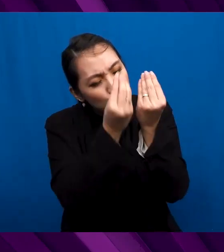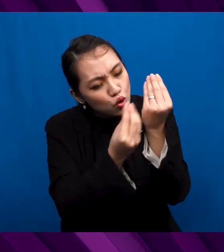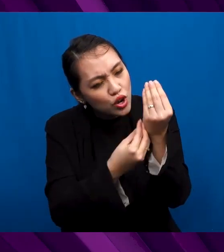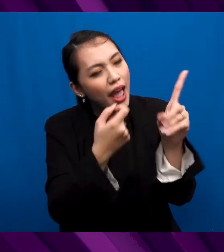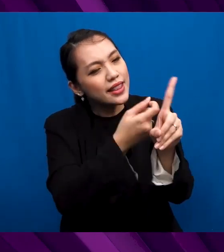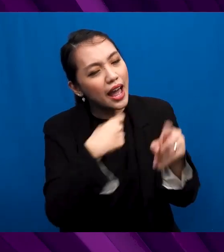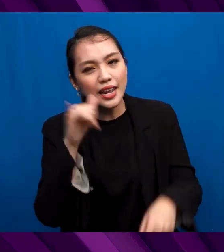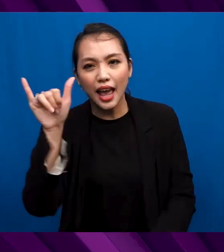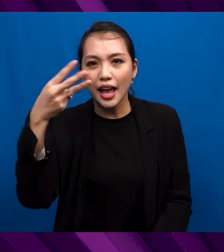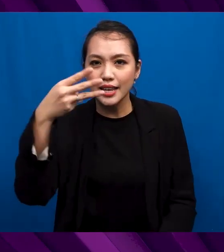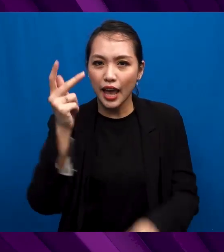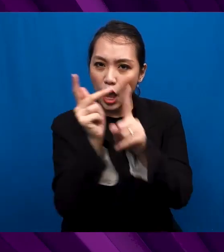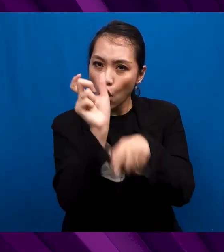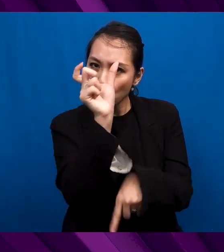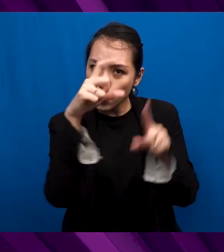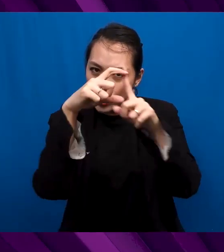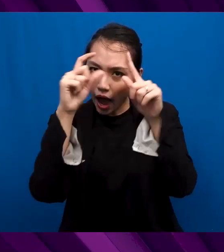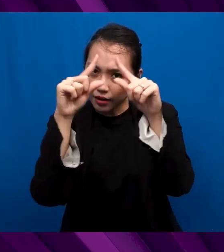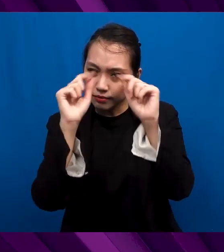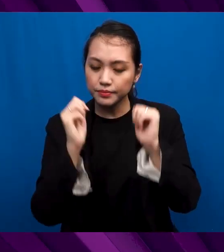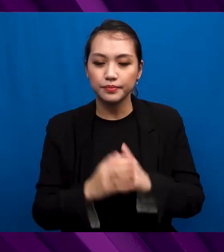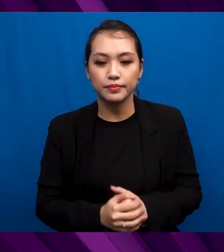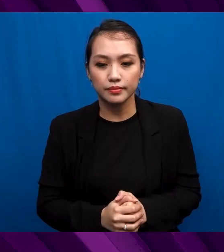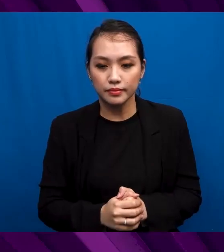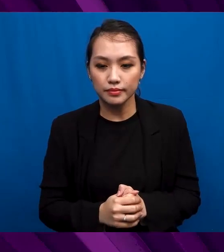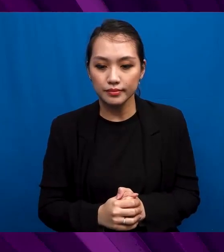lihat luar biasa, dia punya